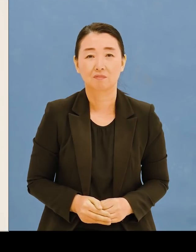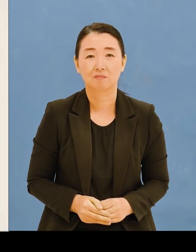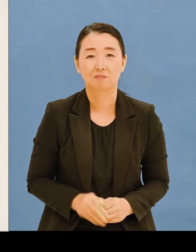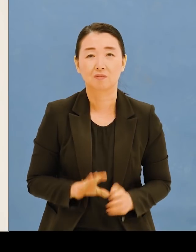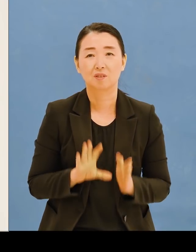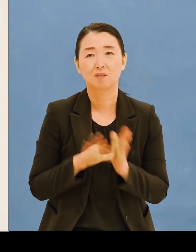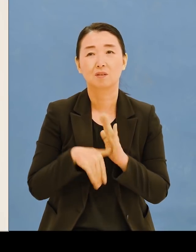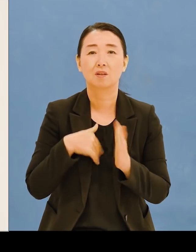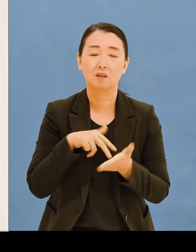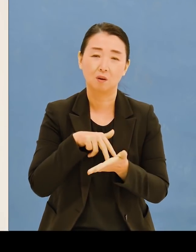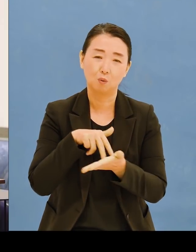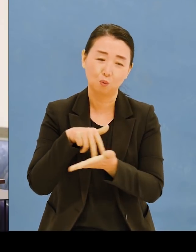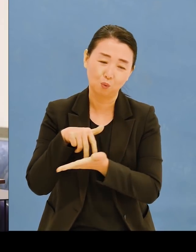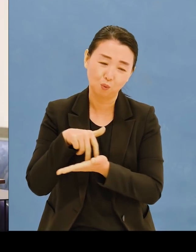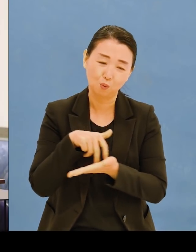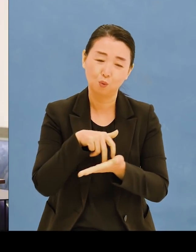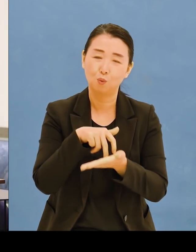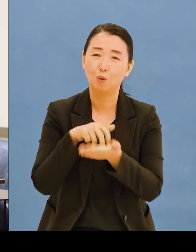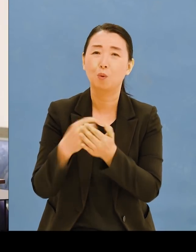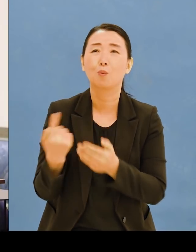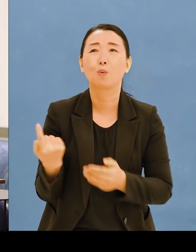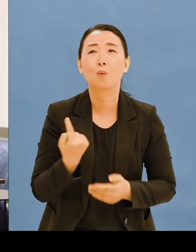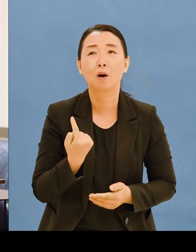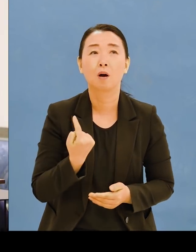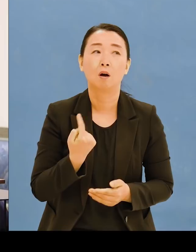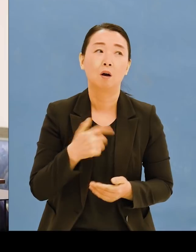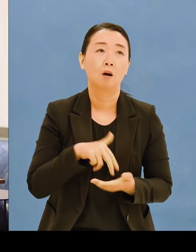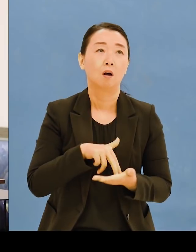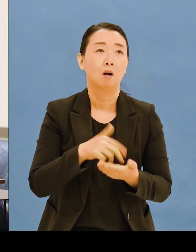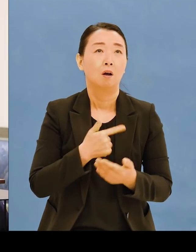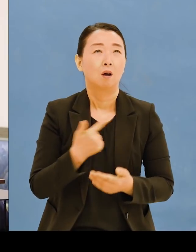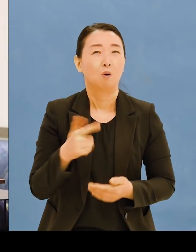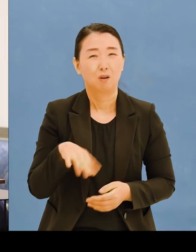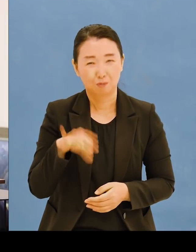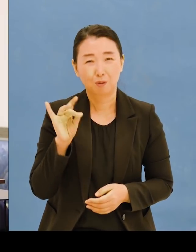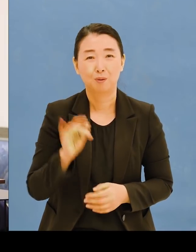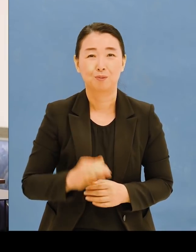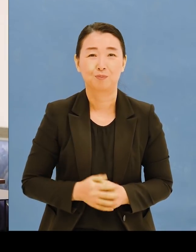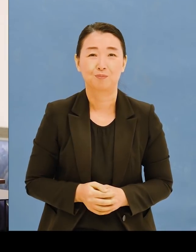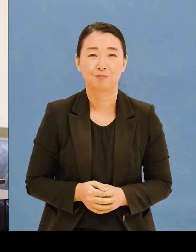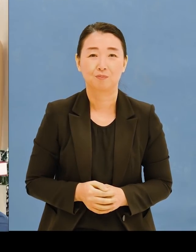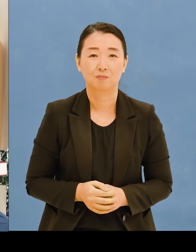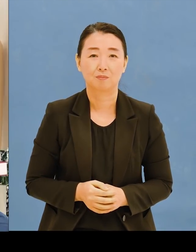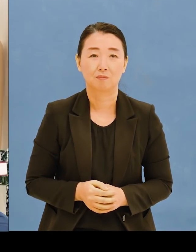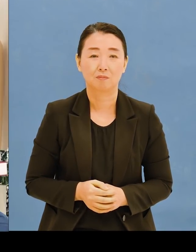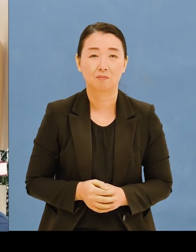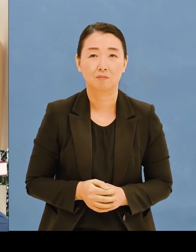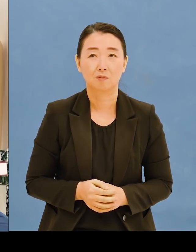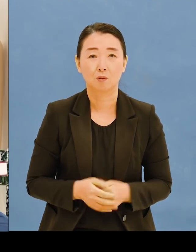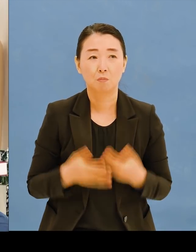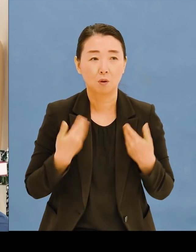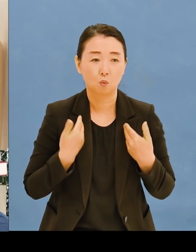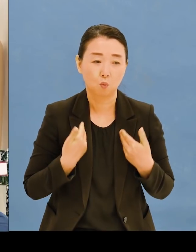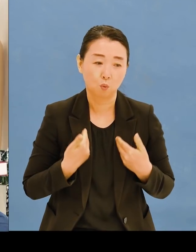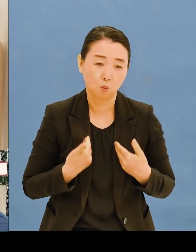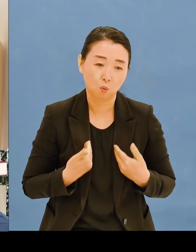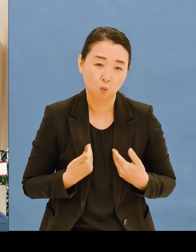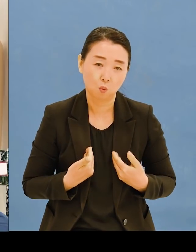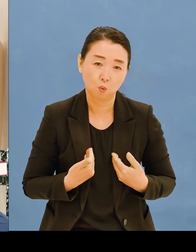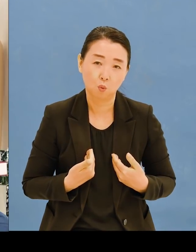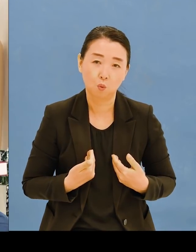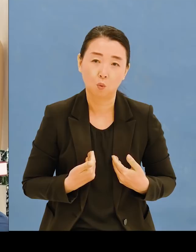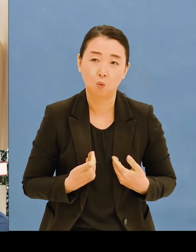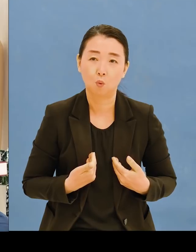엄청난 외로움이 찾아오더라고요. 그런 외로움은 또 처음이었어요. 가만히 있는데 너무 적막하고 너무 고요하고